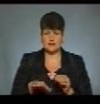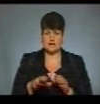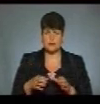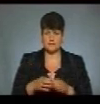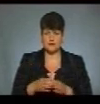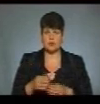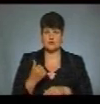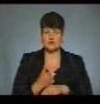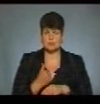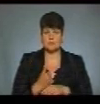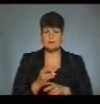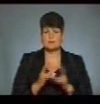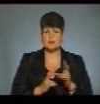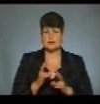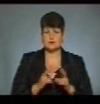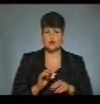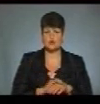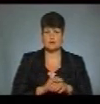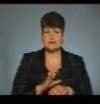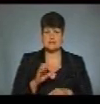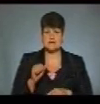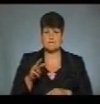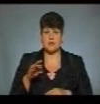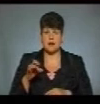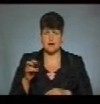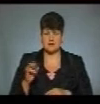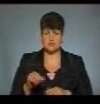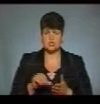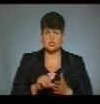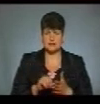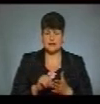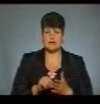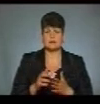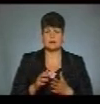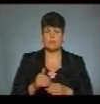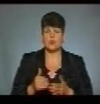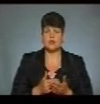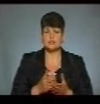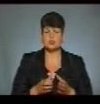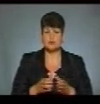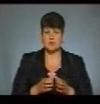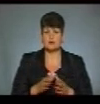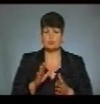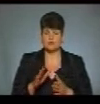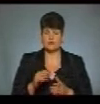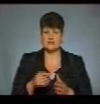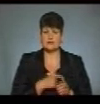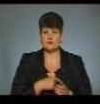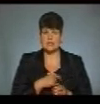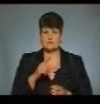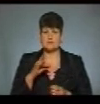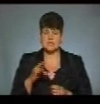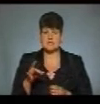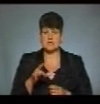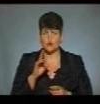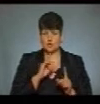Очолював агропромислове підприємство «Добрий самарянин», член політичної партії «Добрий самарянин». Був депутатом з Баразької районної ради 6-го